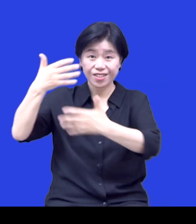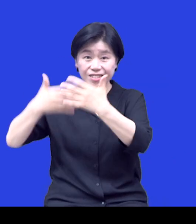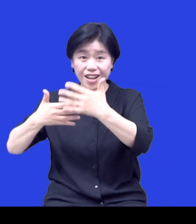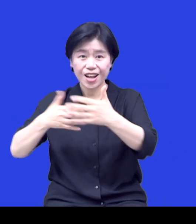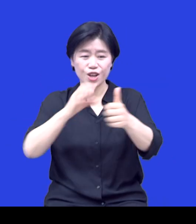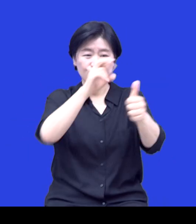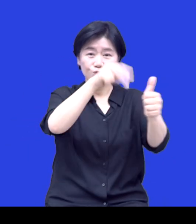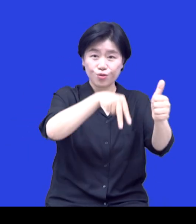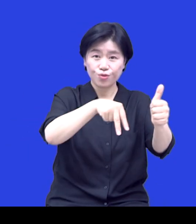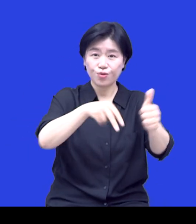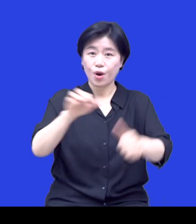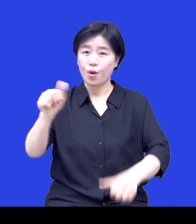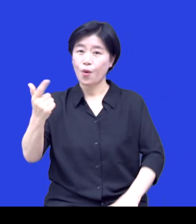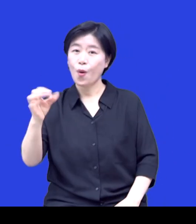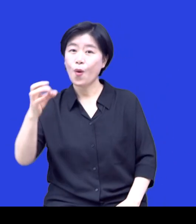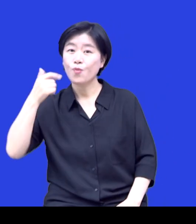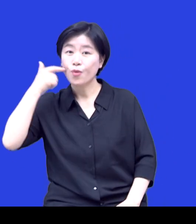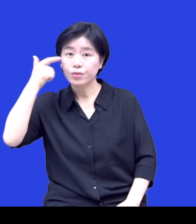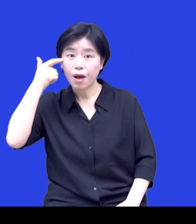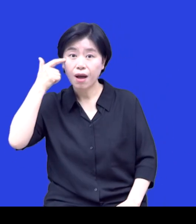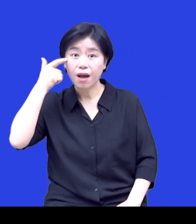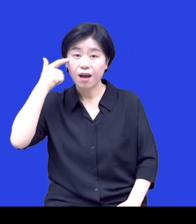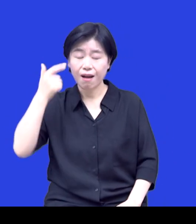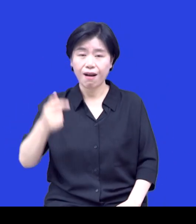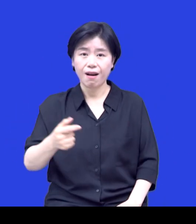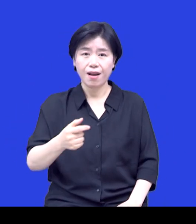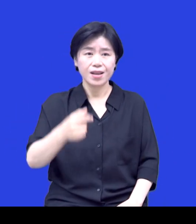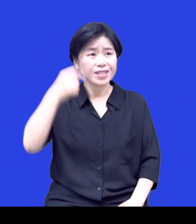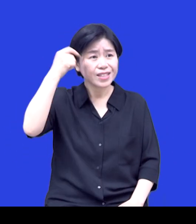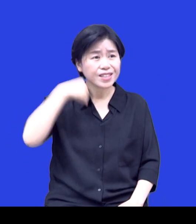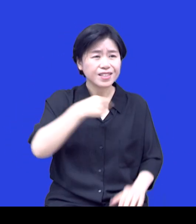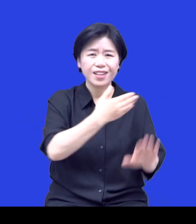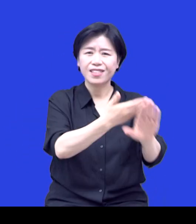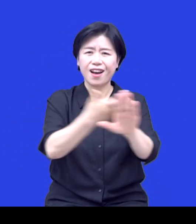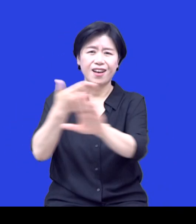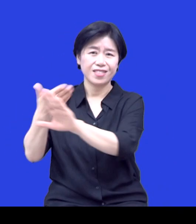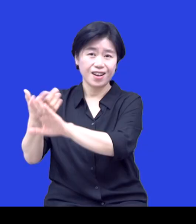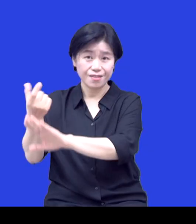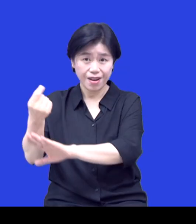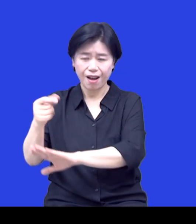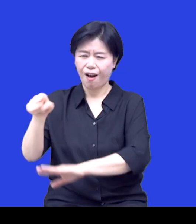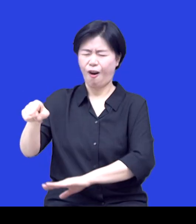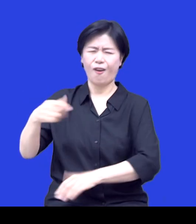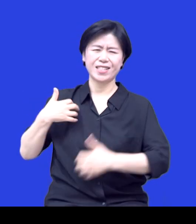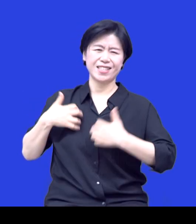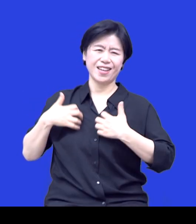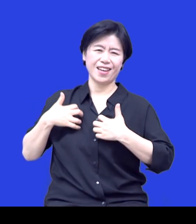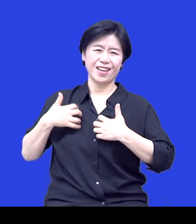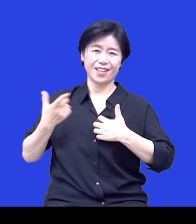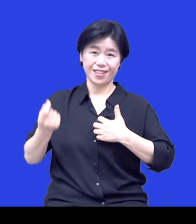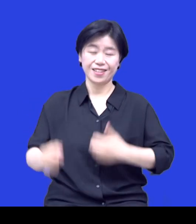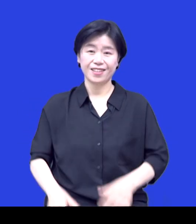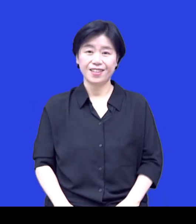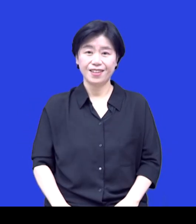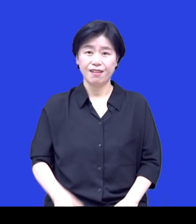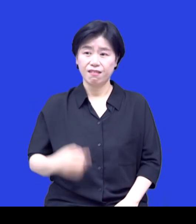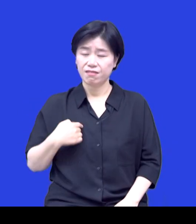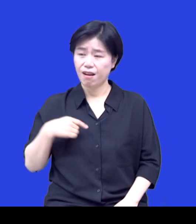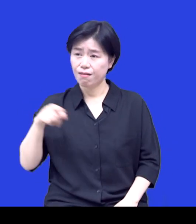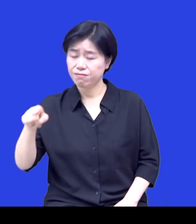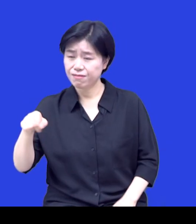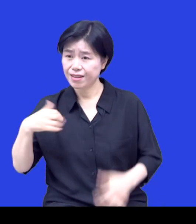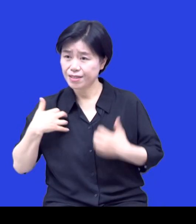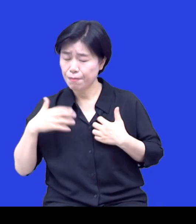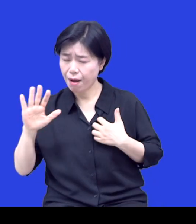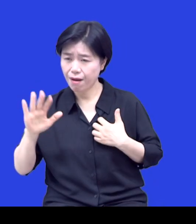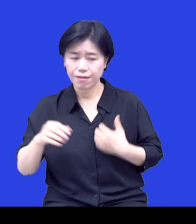맞아요. 정말. 그리고 또 홍민기 목사님은 또 예능인보다 더 재밌잖아요. 그렇죠. 근데 저는 그것도 아니고 또